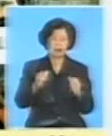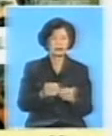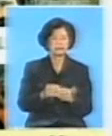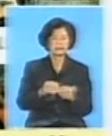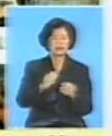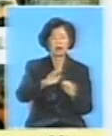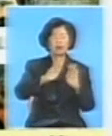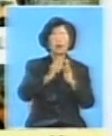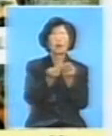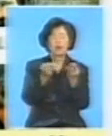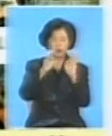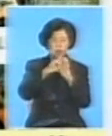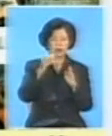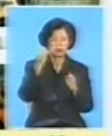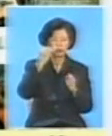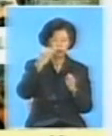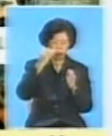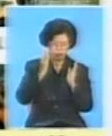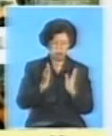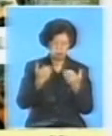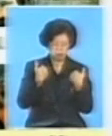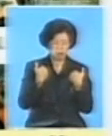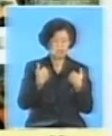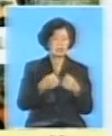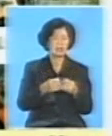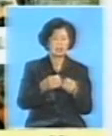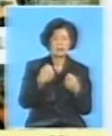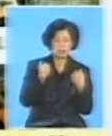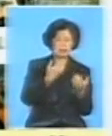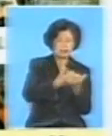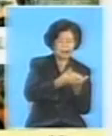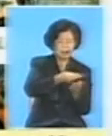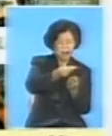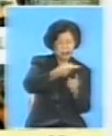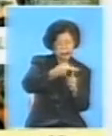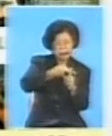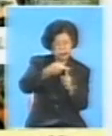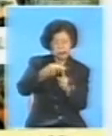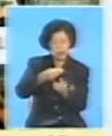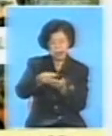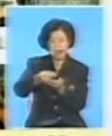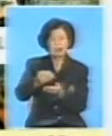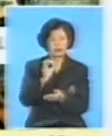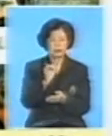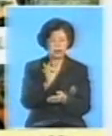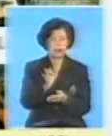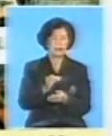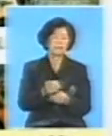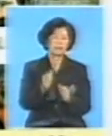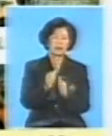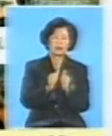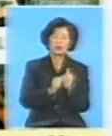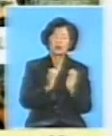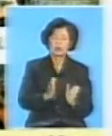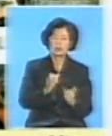ะทำยังไงแต่ทุกคนมีหนี้และผ่อนได้ก็ไม่เป็นไรแสดงถึงขี้กลัวและมาตรการเป็นหนี้ใช่ไหมมีรายได้พอเพียงชำระได้ทุกคนก็ต้องสร้างบ้